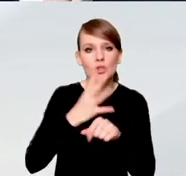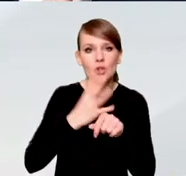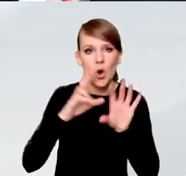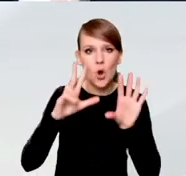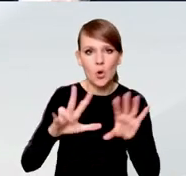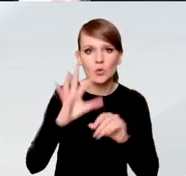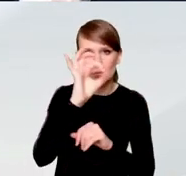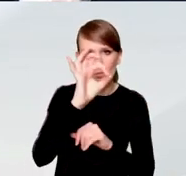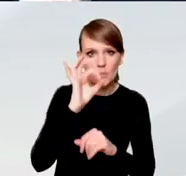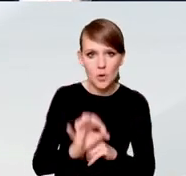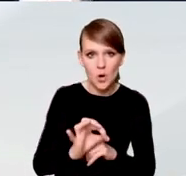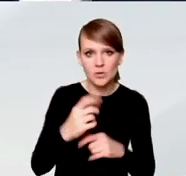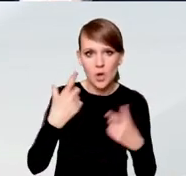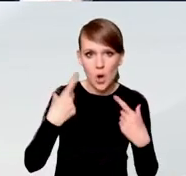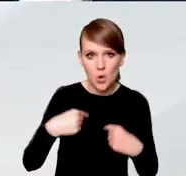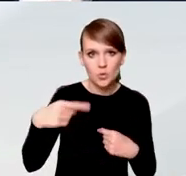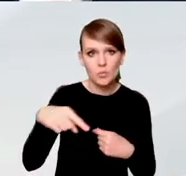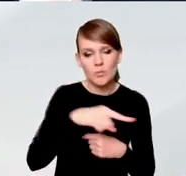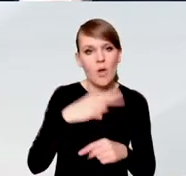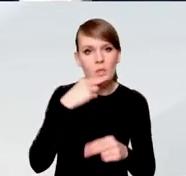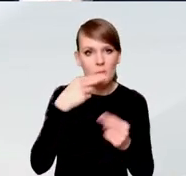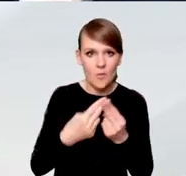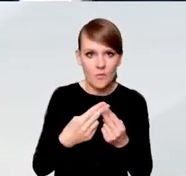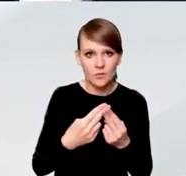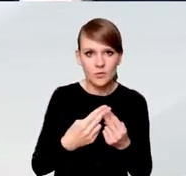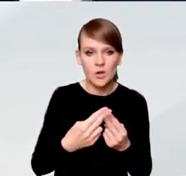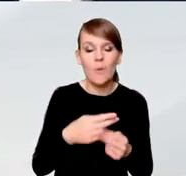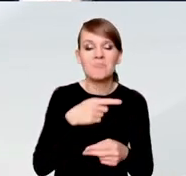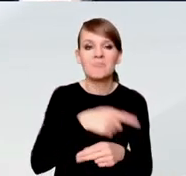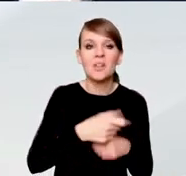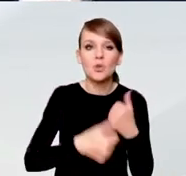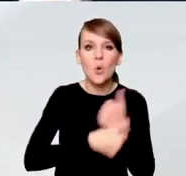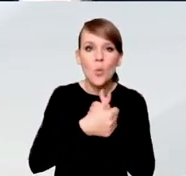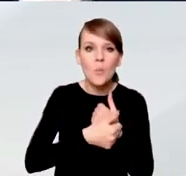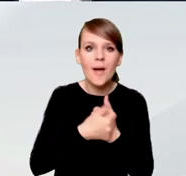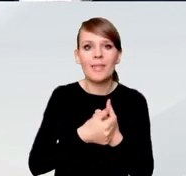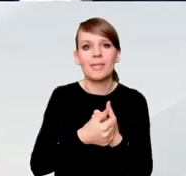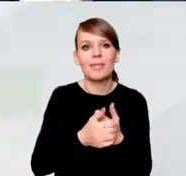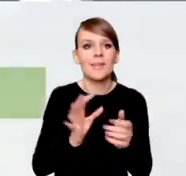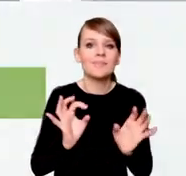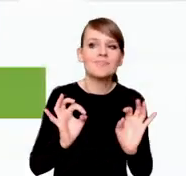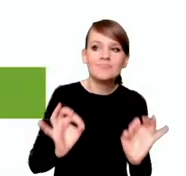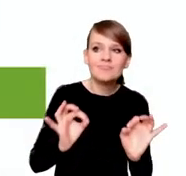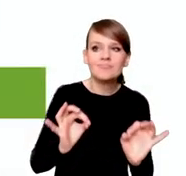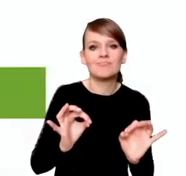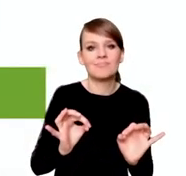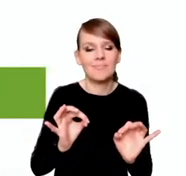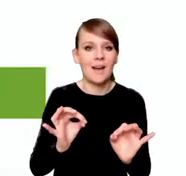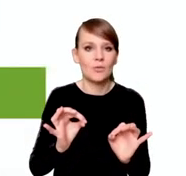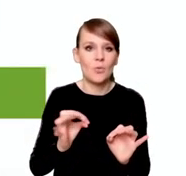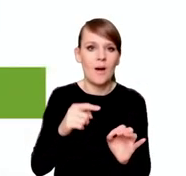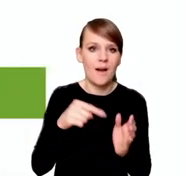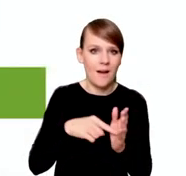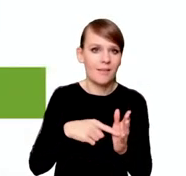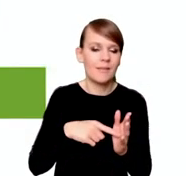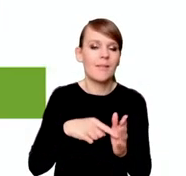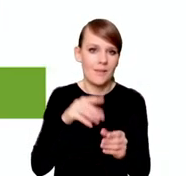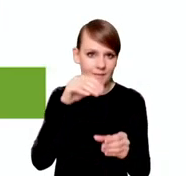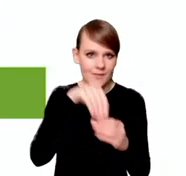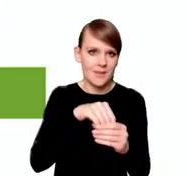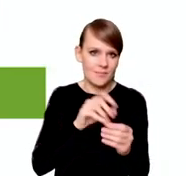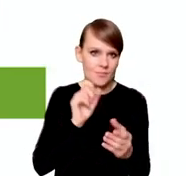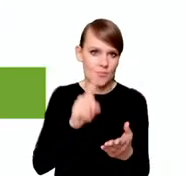48% respondentów wskazało, że w dokumentach operacyjnych jest takie odniesienie. I najczęstszymi